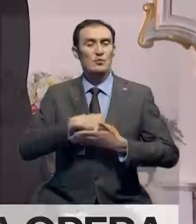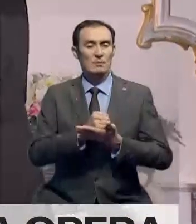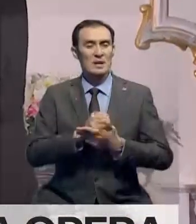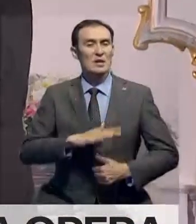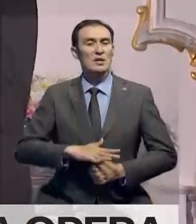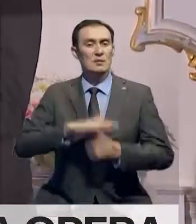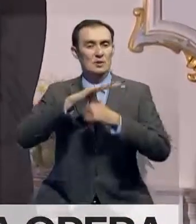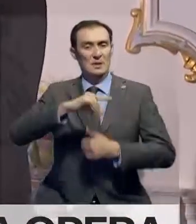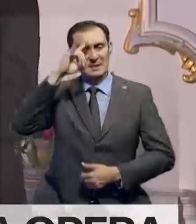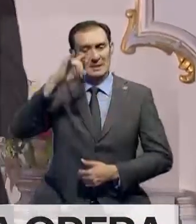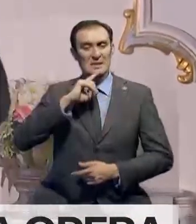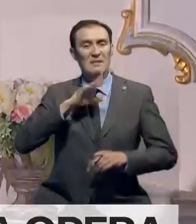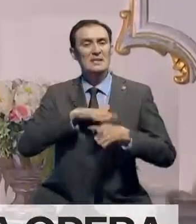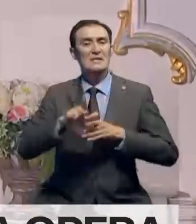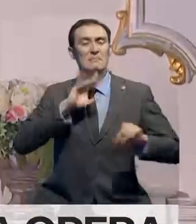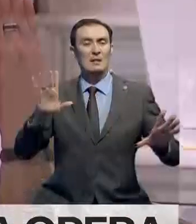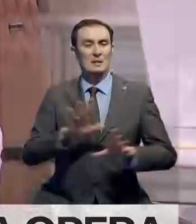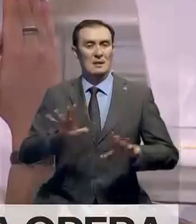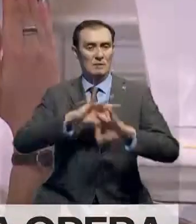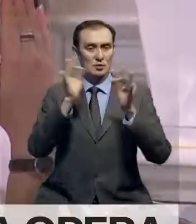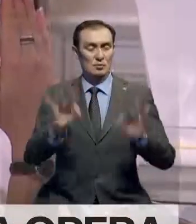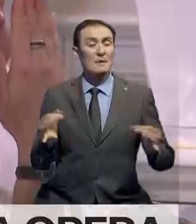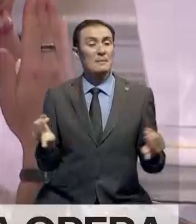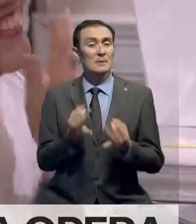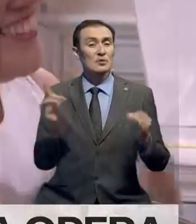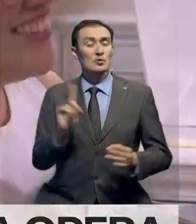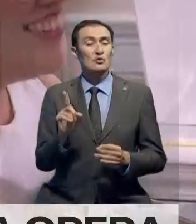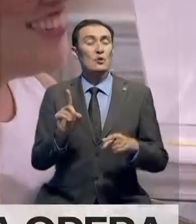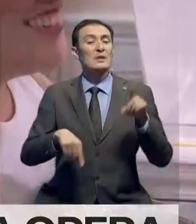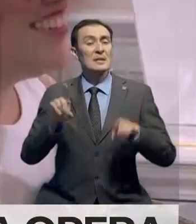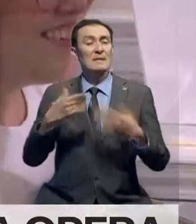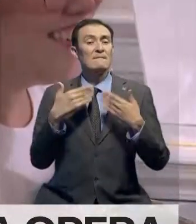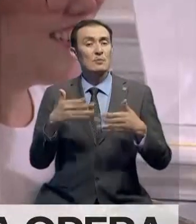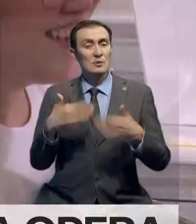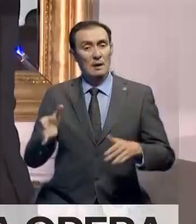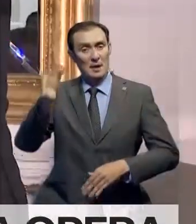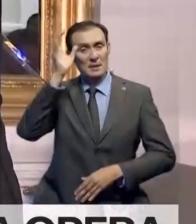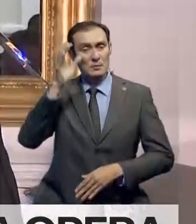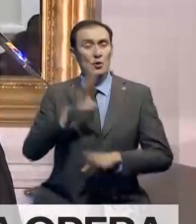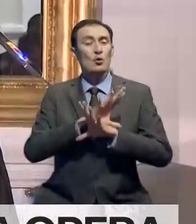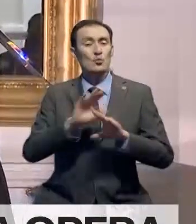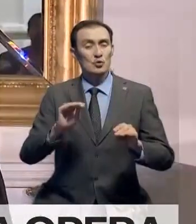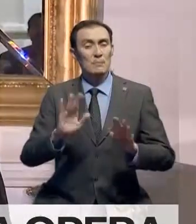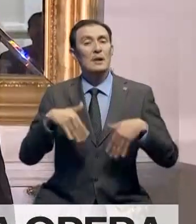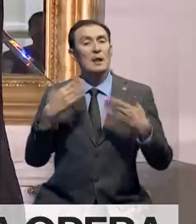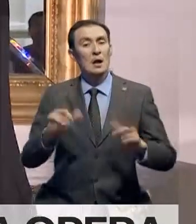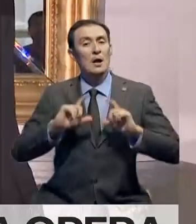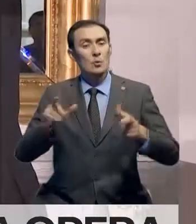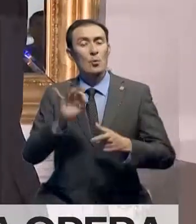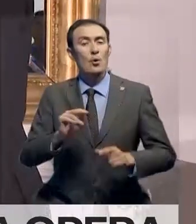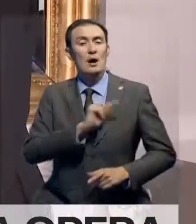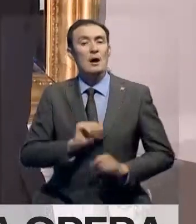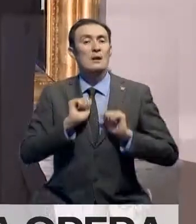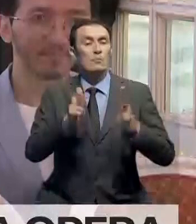имиджа казахстанского исполнительского искусства. Примечательно, что некоторым выпускникам Академии уже поступают предложения о работе